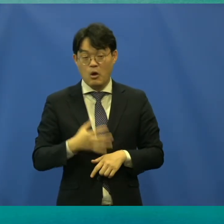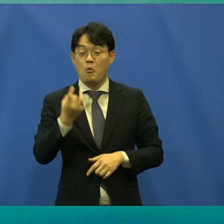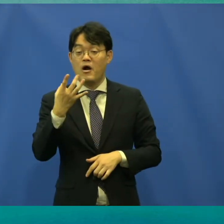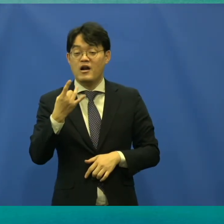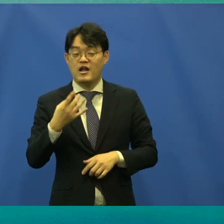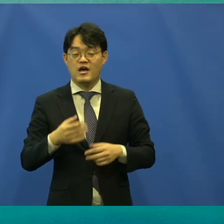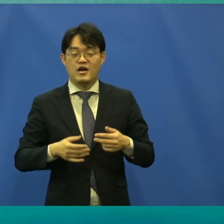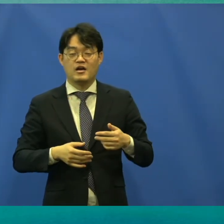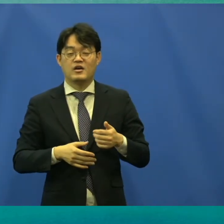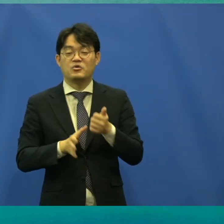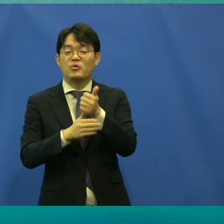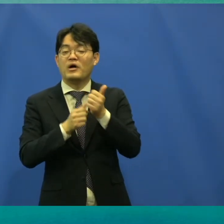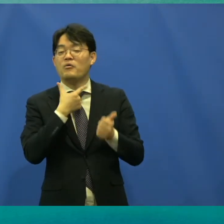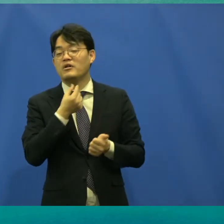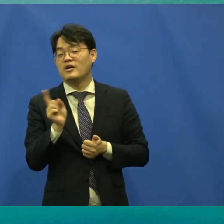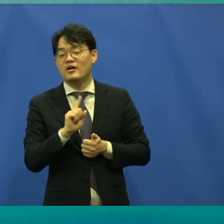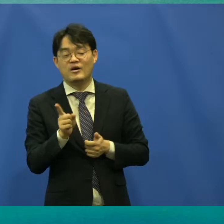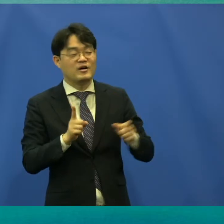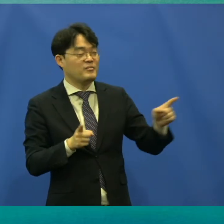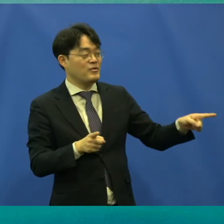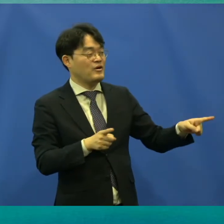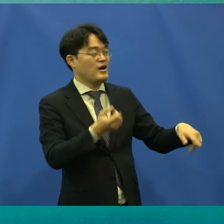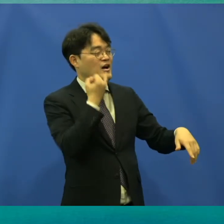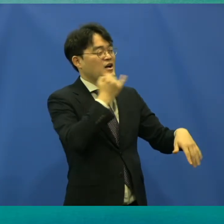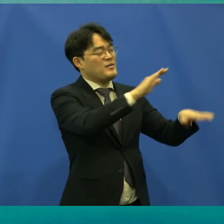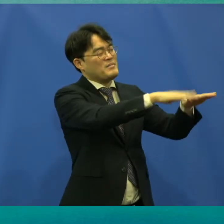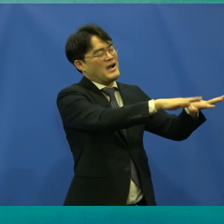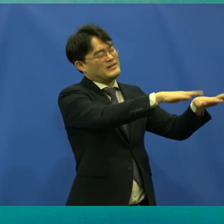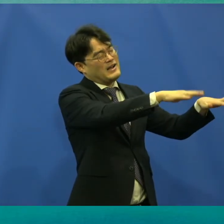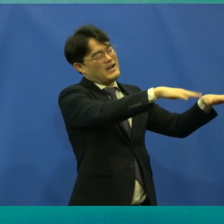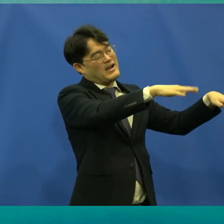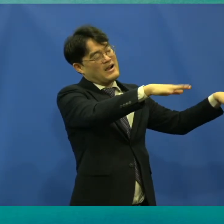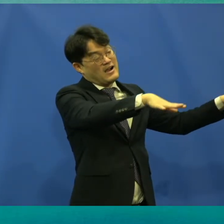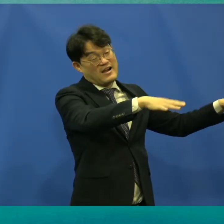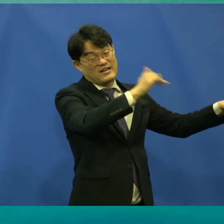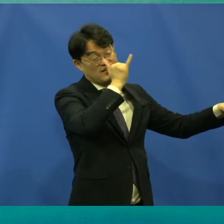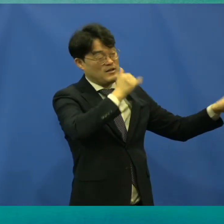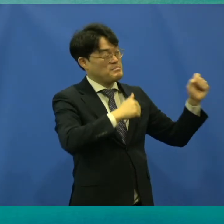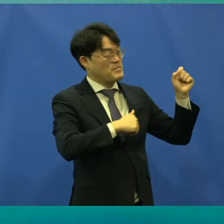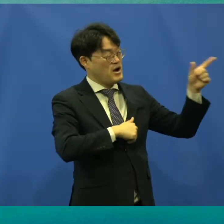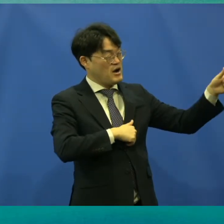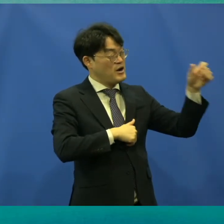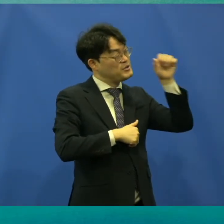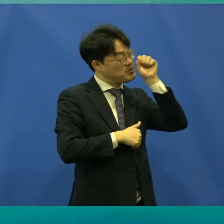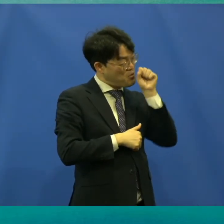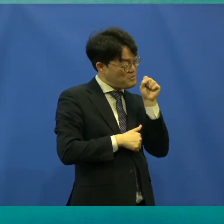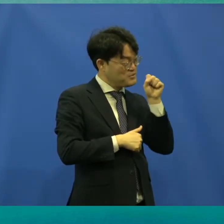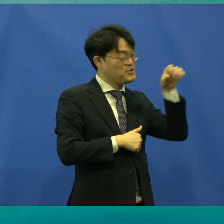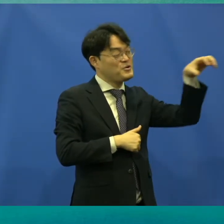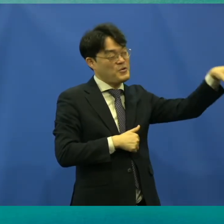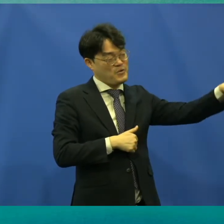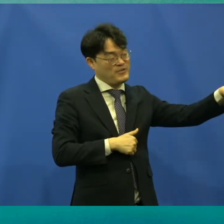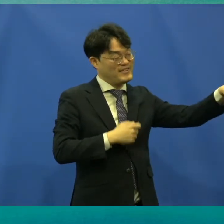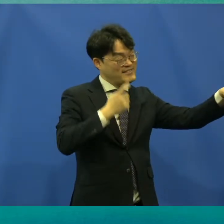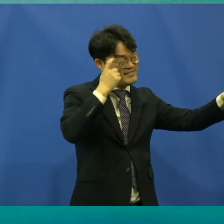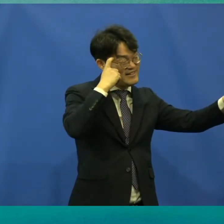곳과는 전혀 거리가 먼, 현실은 좁디 좁은 공간에